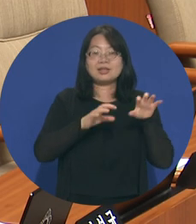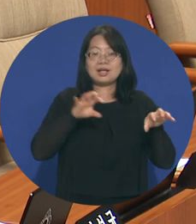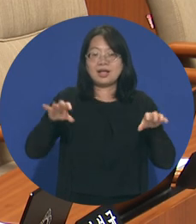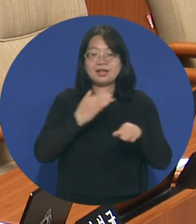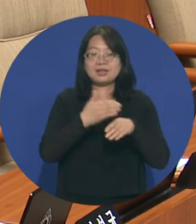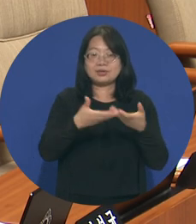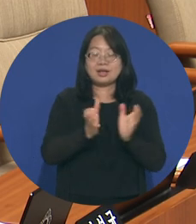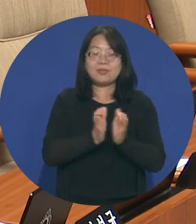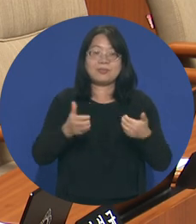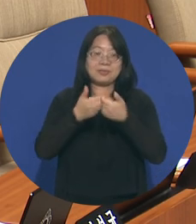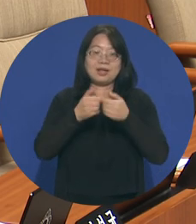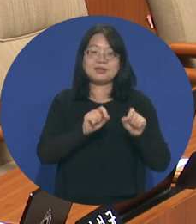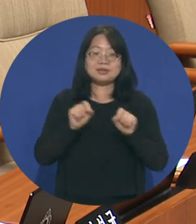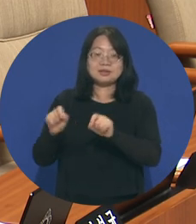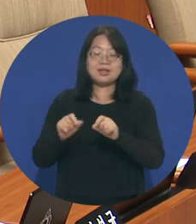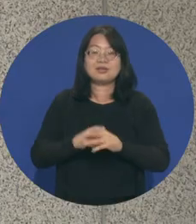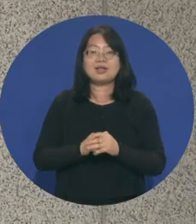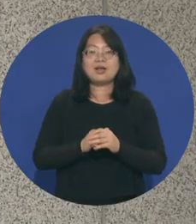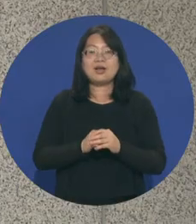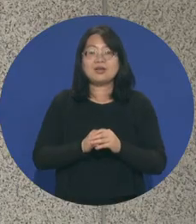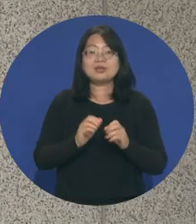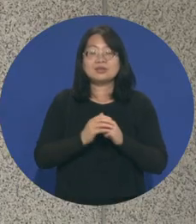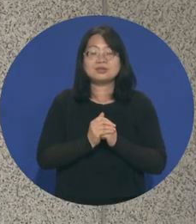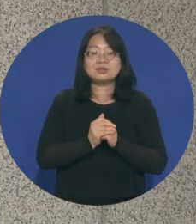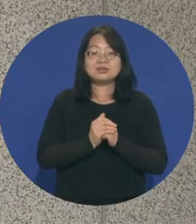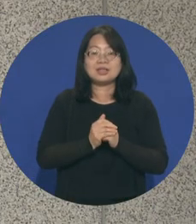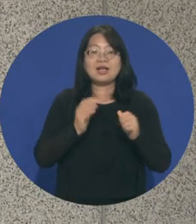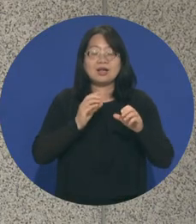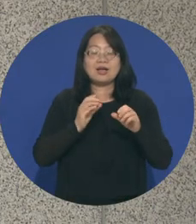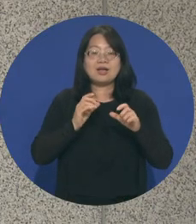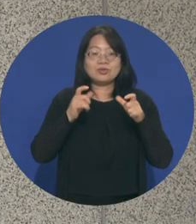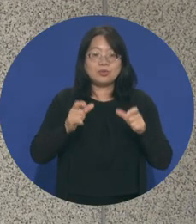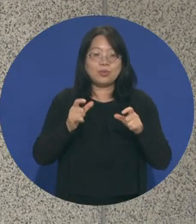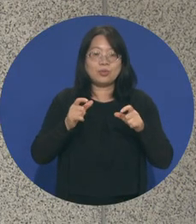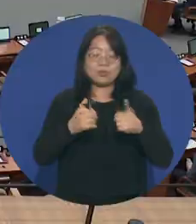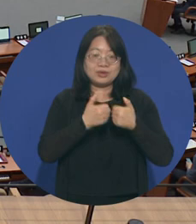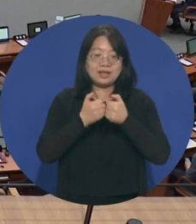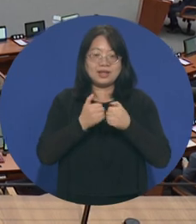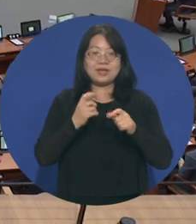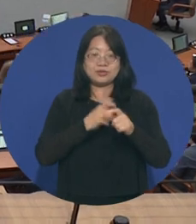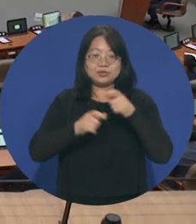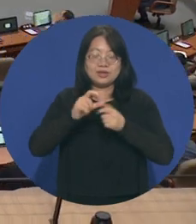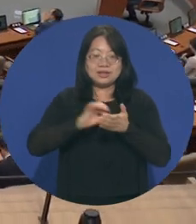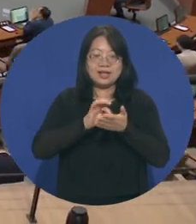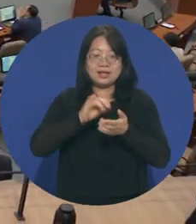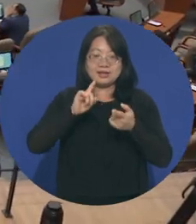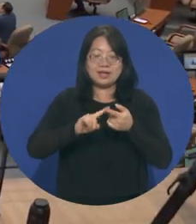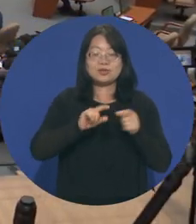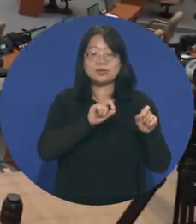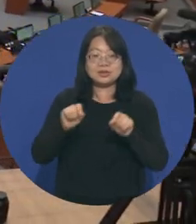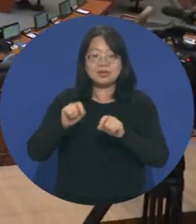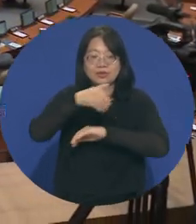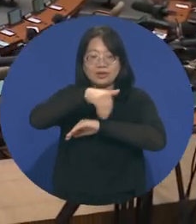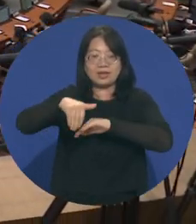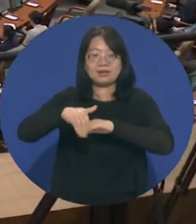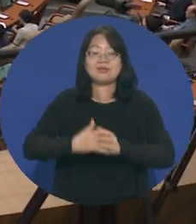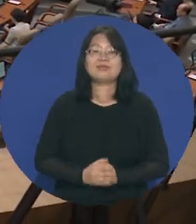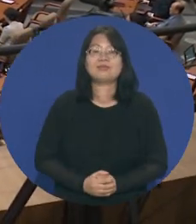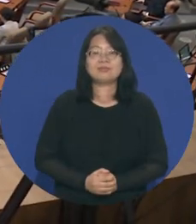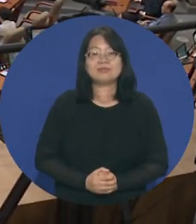가지 이에 이후 조과 추심의 등 남은 의사일정 진행에도 영향을 줄 것으로 예상됩니다